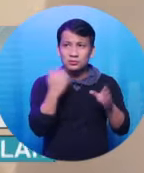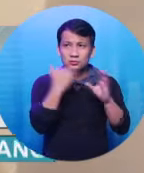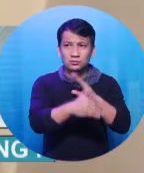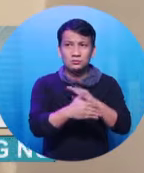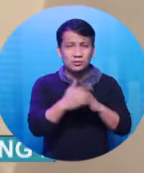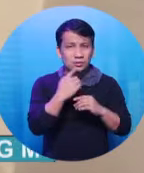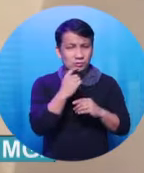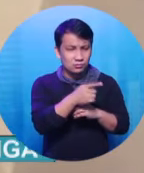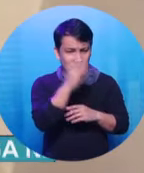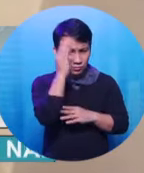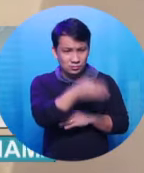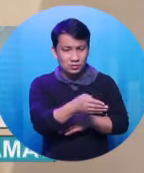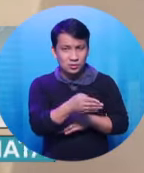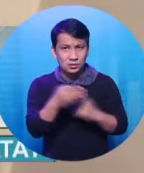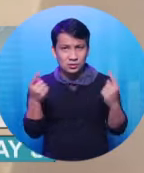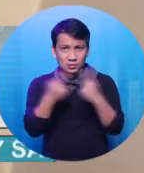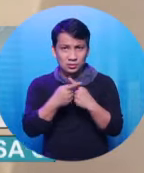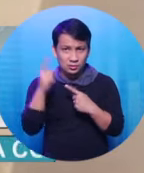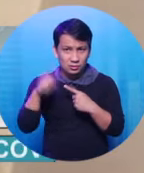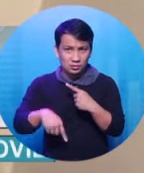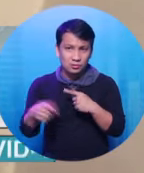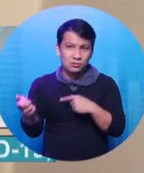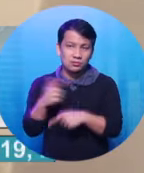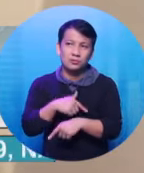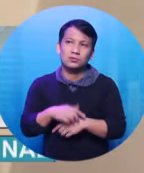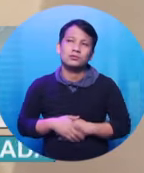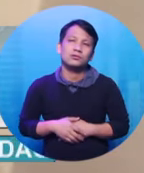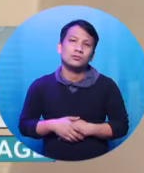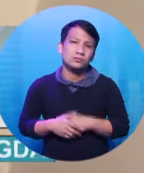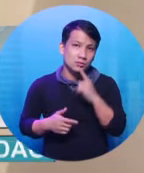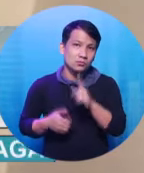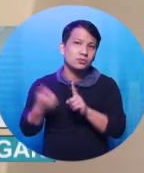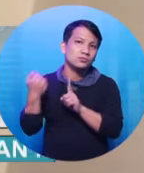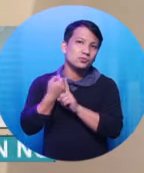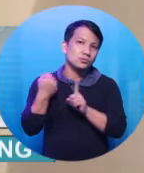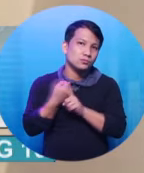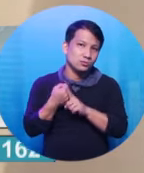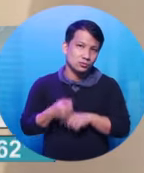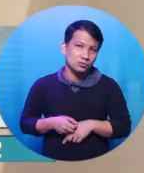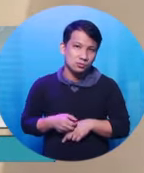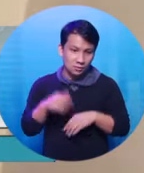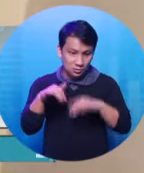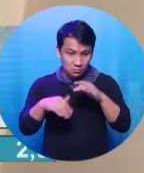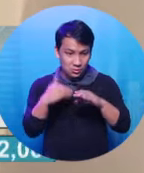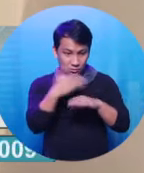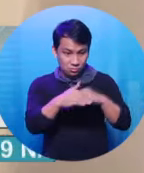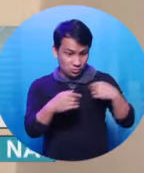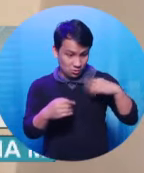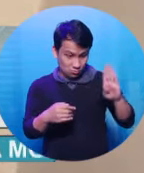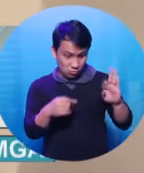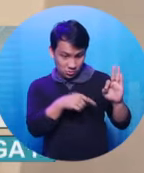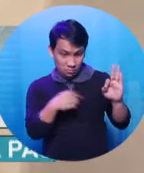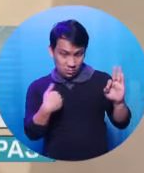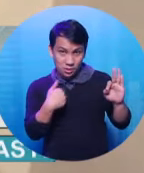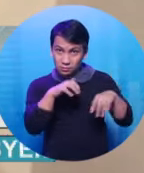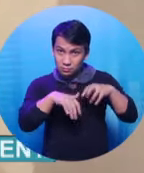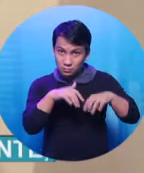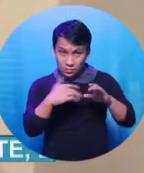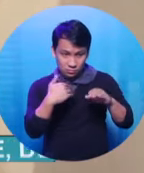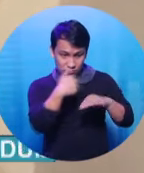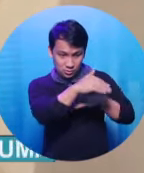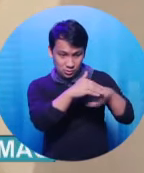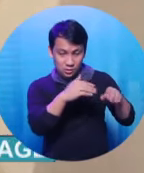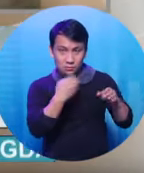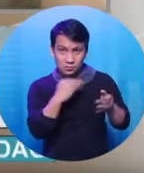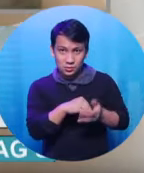ko sa sinabi nung nagchat sa kanya, bubugbogin niya po ako. Okay.